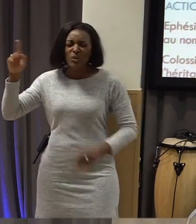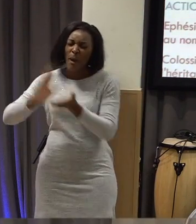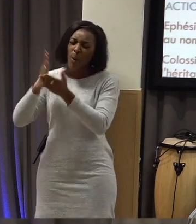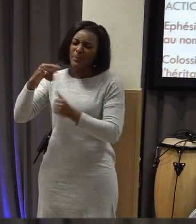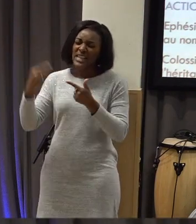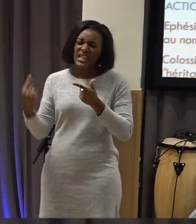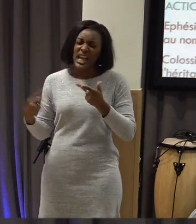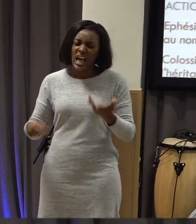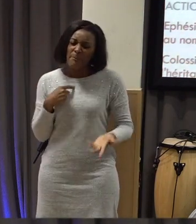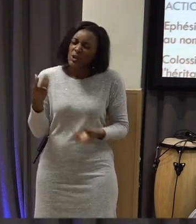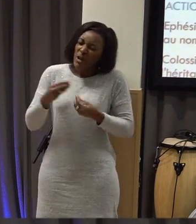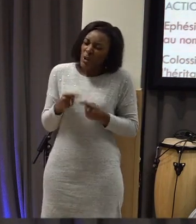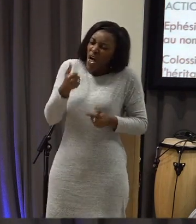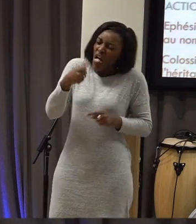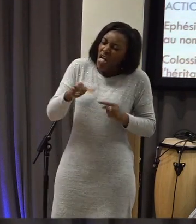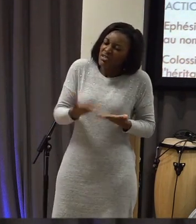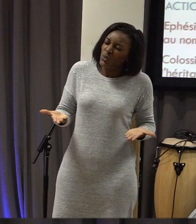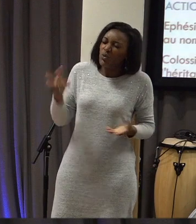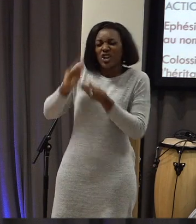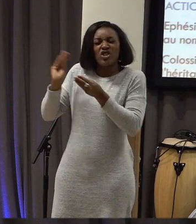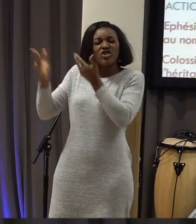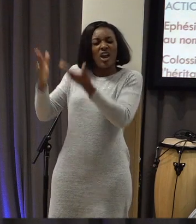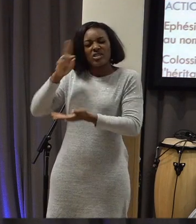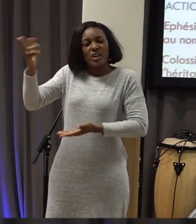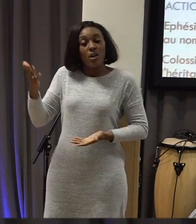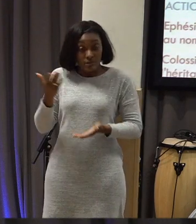ça, ça. Moi, j'ai que ça. Non, là, vraiment, tu exagères, Seigneur.